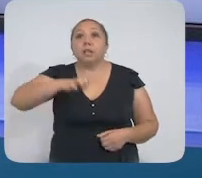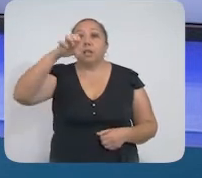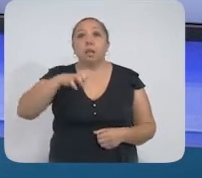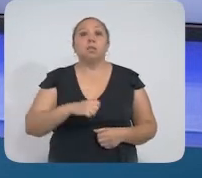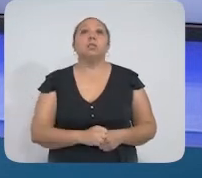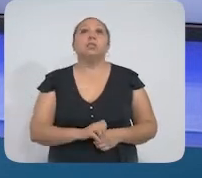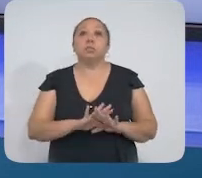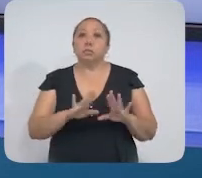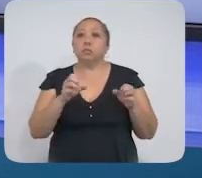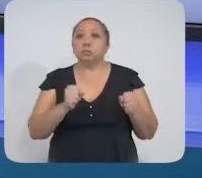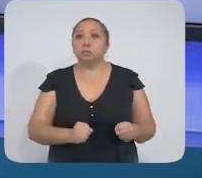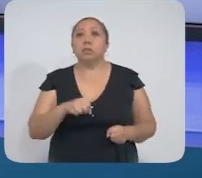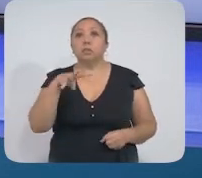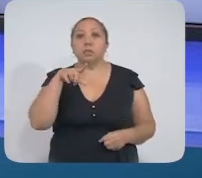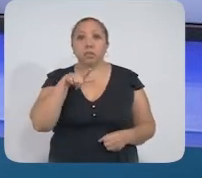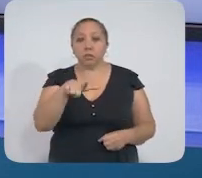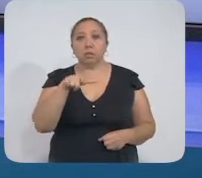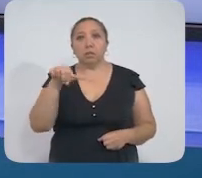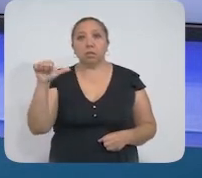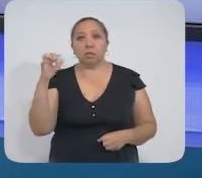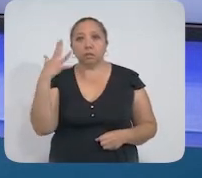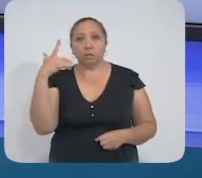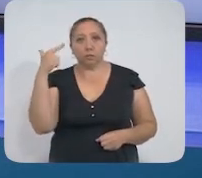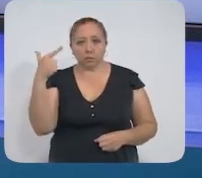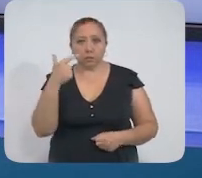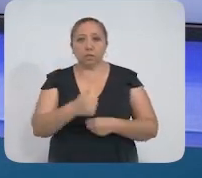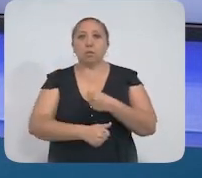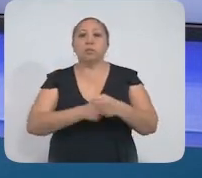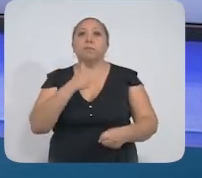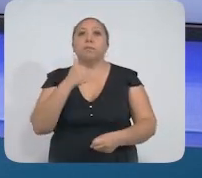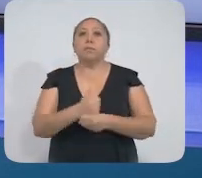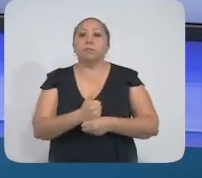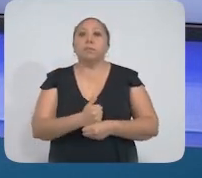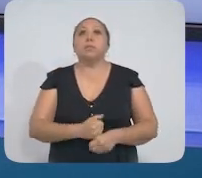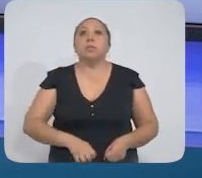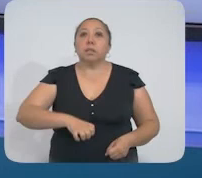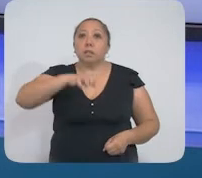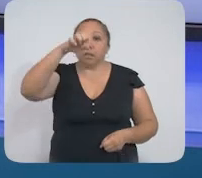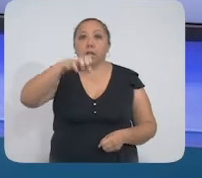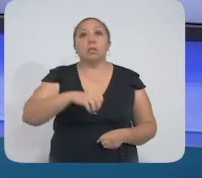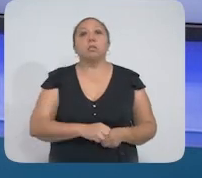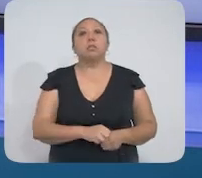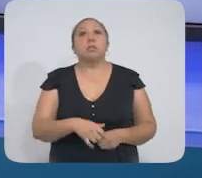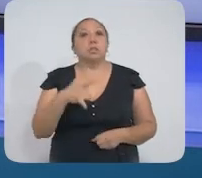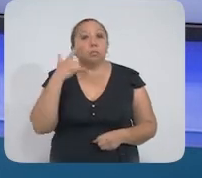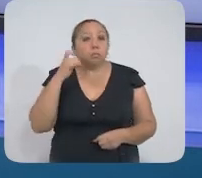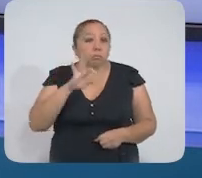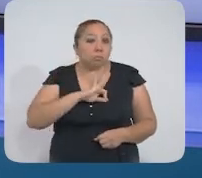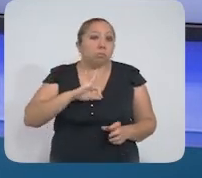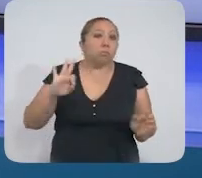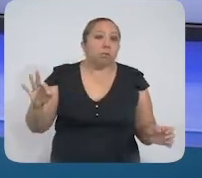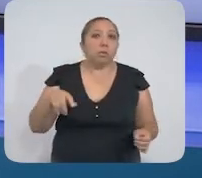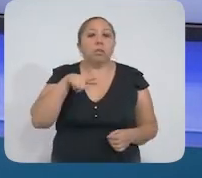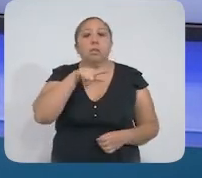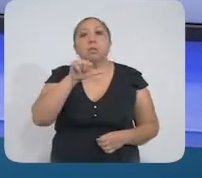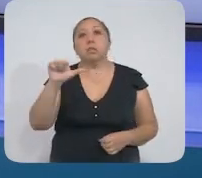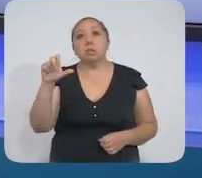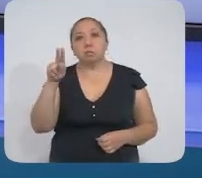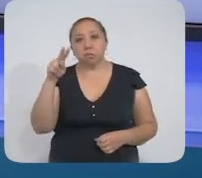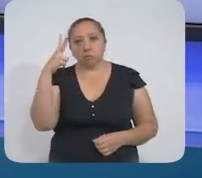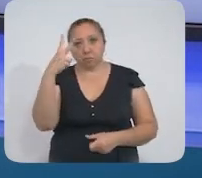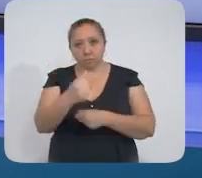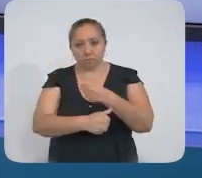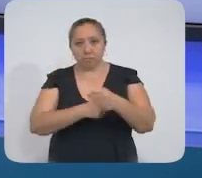ha besan jabon, besete gel, yete alcohol 70%. Le kan jesina kech, ba besan, le kan sasakal na keche, uts